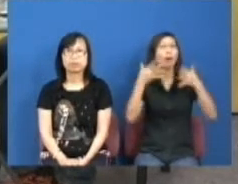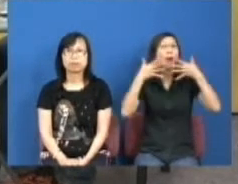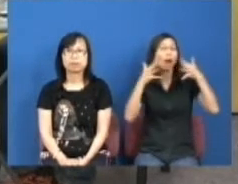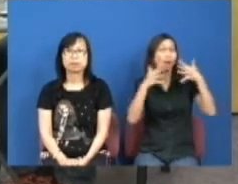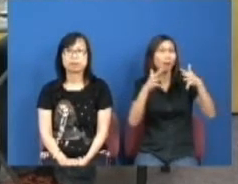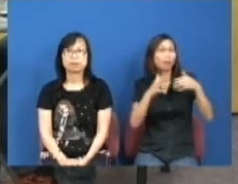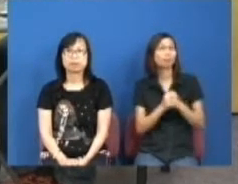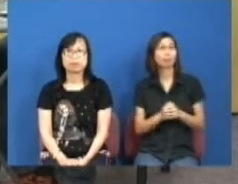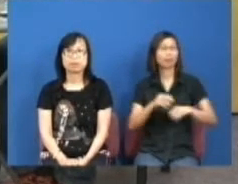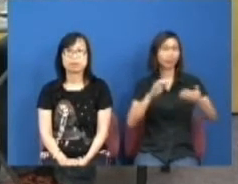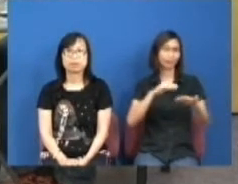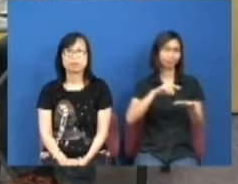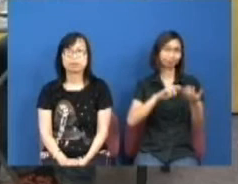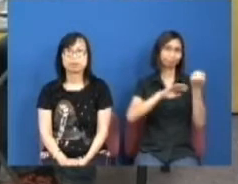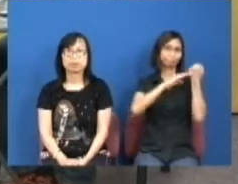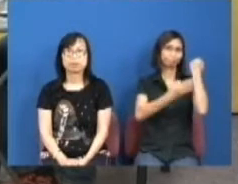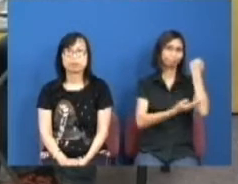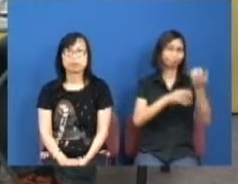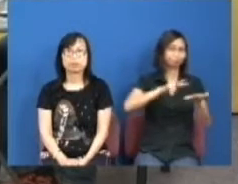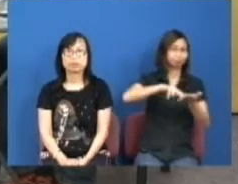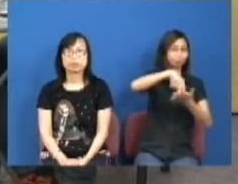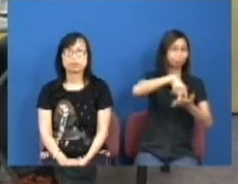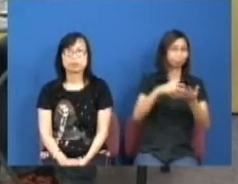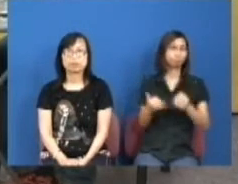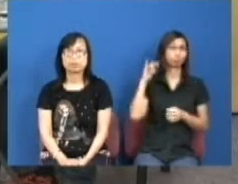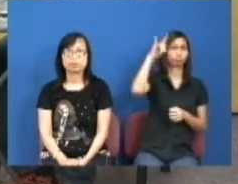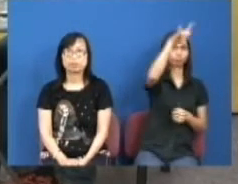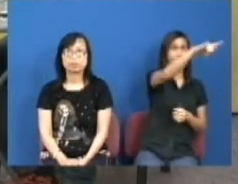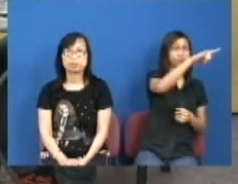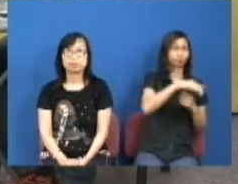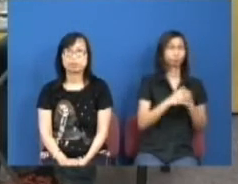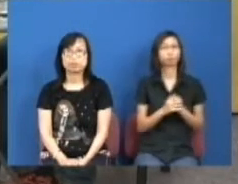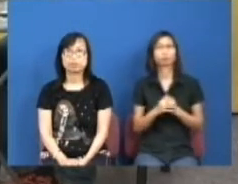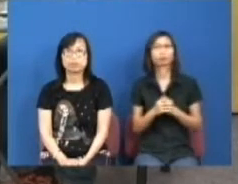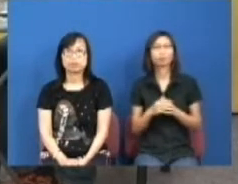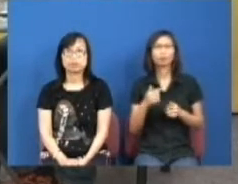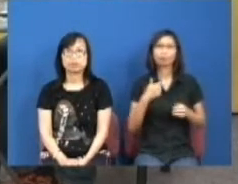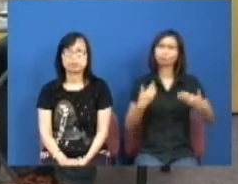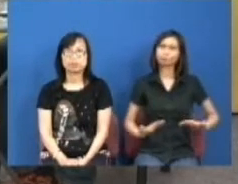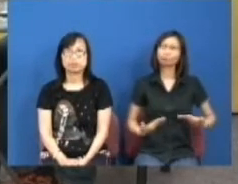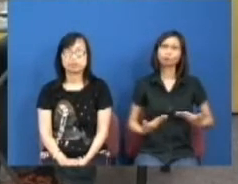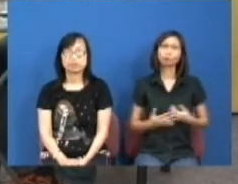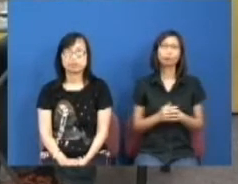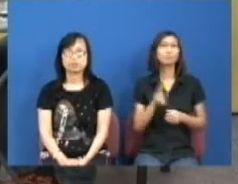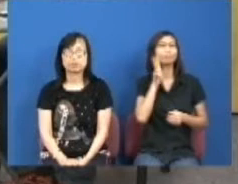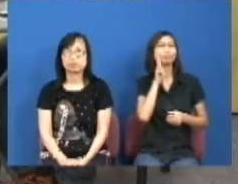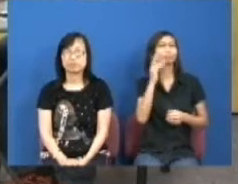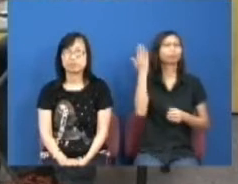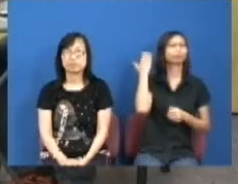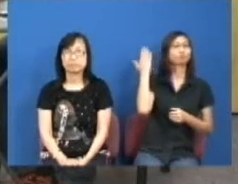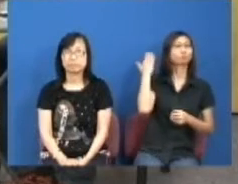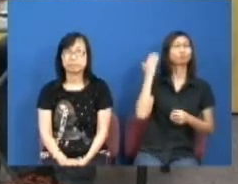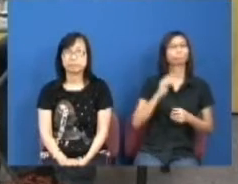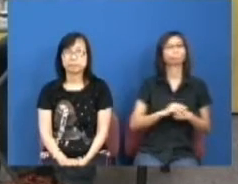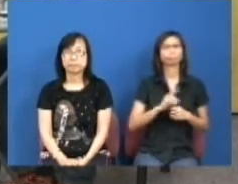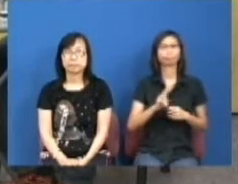同立法会议员去考察啦。咁所以我谂呢个星期向左望咧，都系一如既往咧，咁